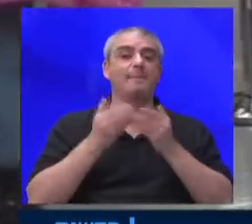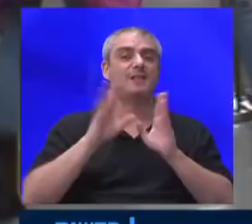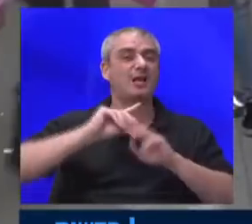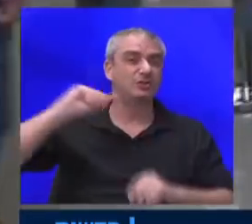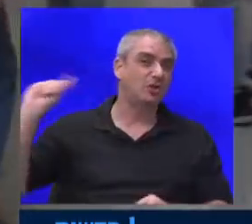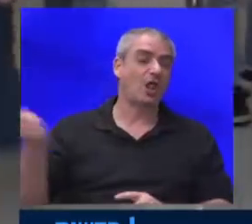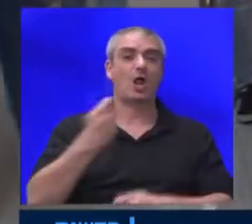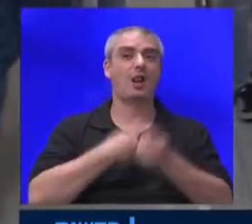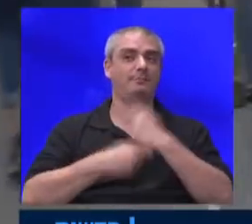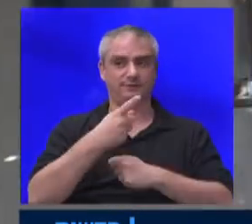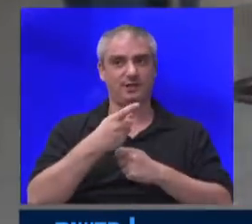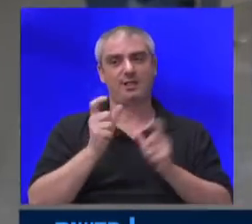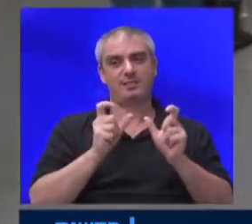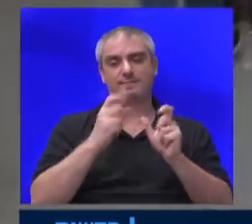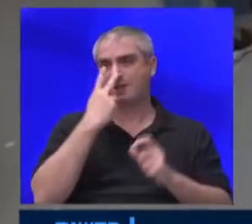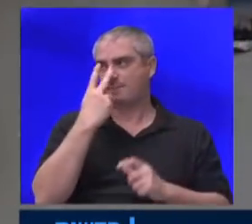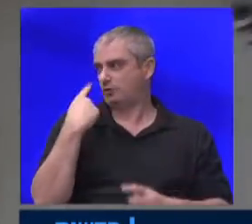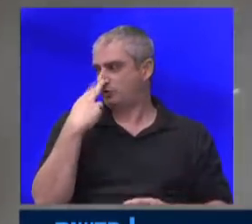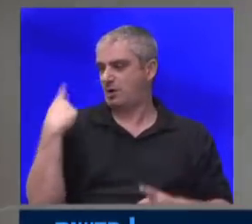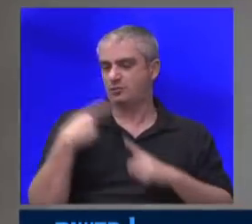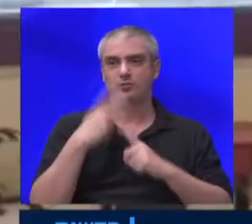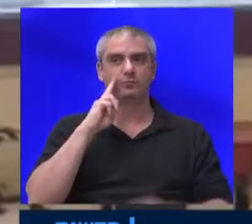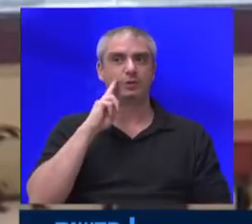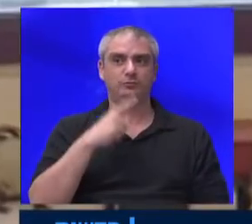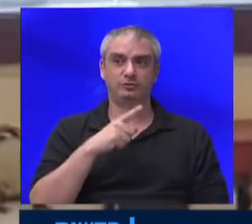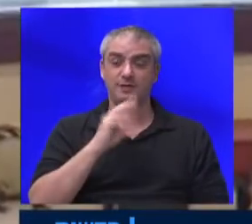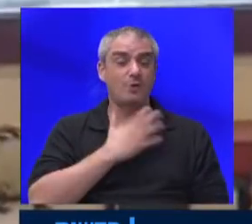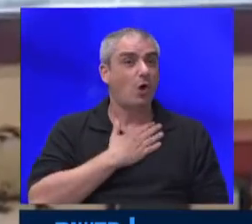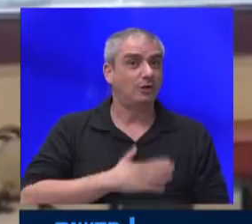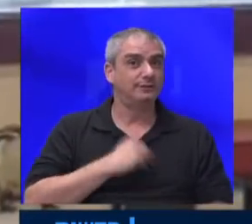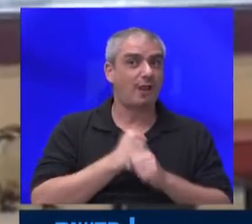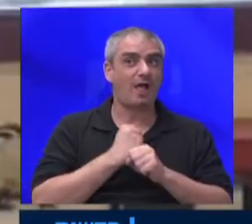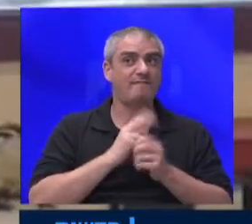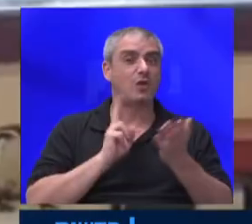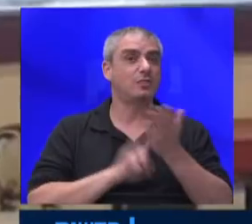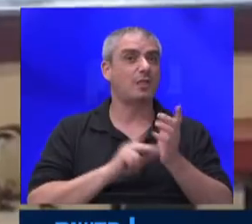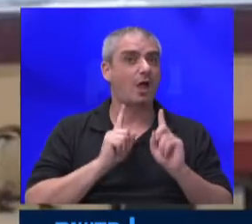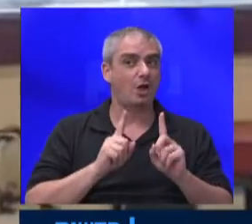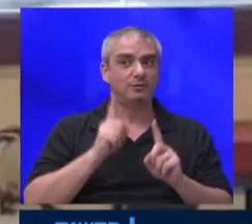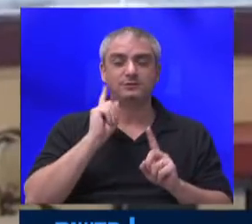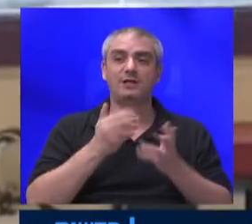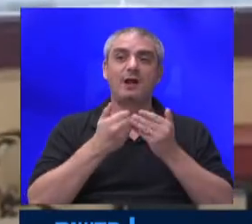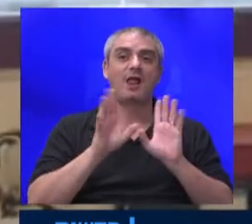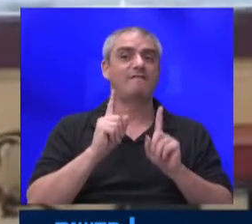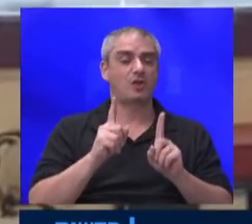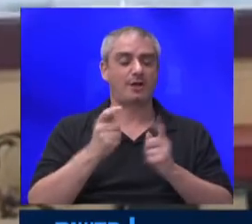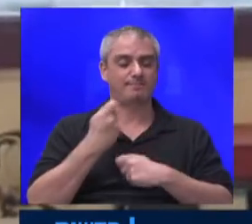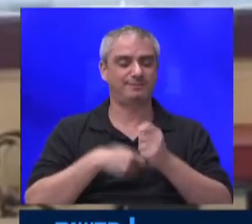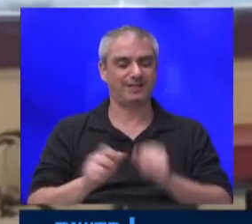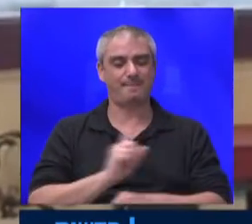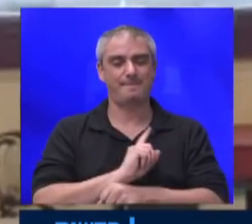תמנע את המראות שראינו ביום שישי. אם רוצים לעבוד נכון, צריך לפתוח את המסחר